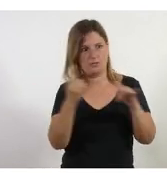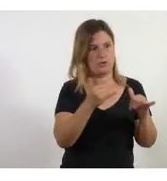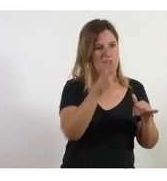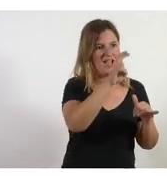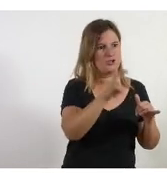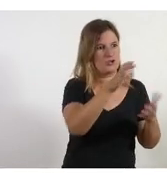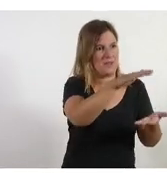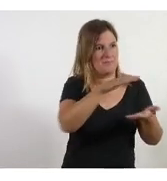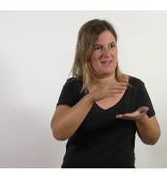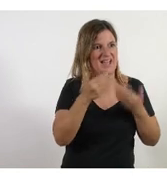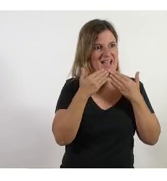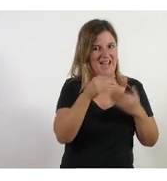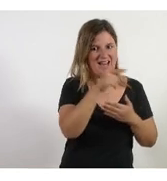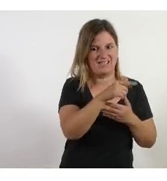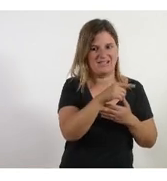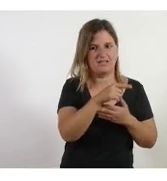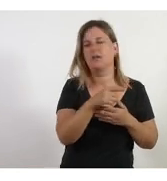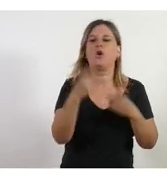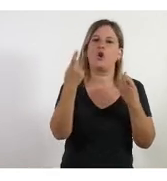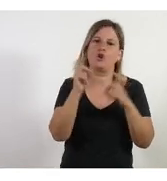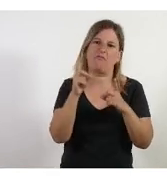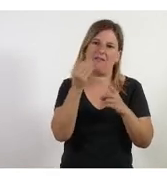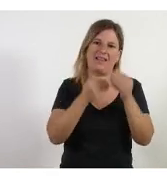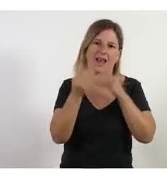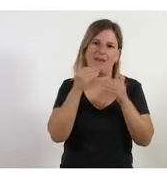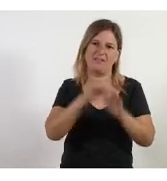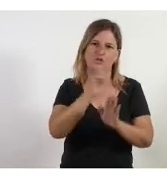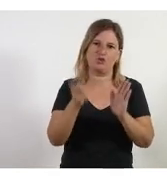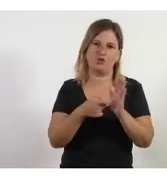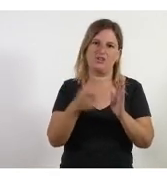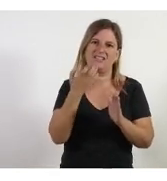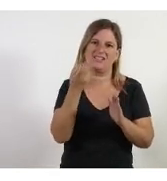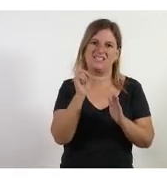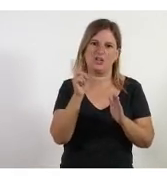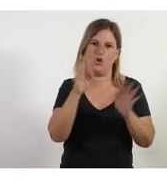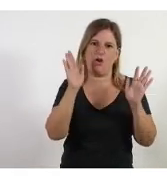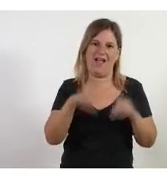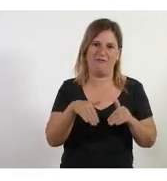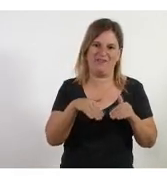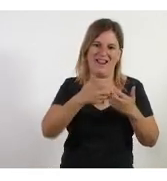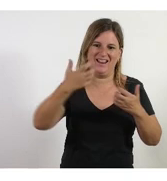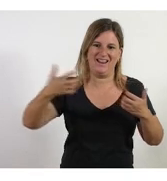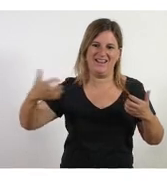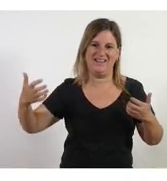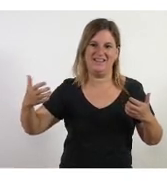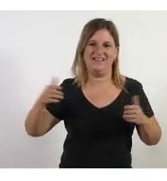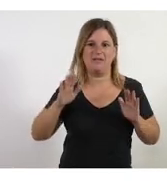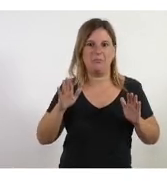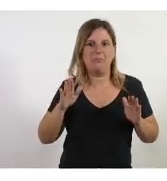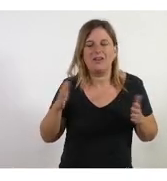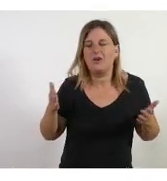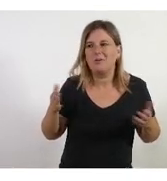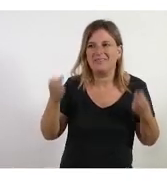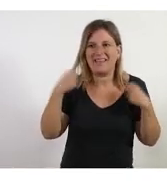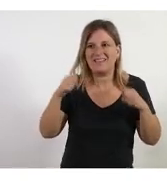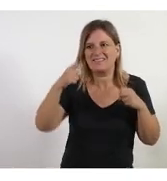també. Gràcies, Josep. Home, no cal que ho facis amb tots els aliments, sinó se t'ajuntaran els àpats, Però és un